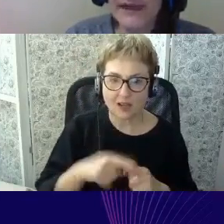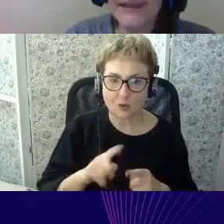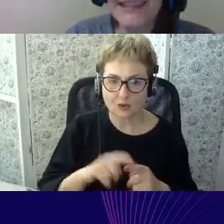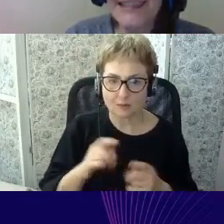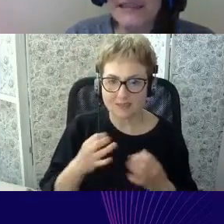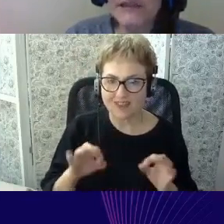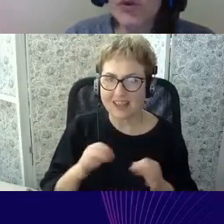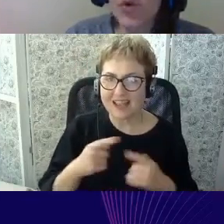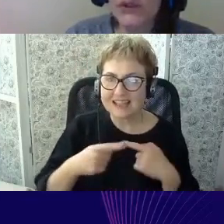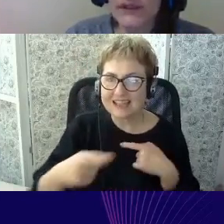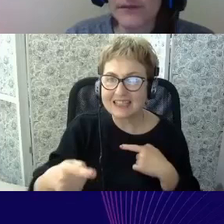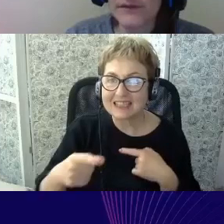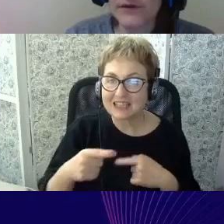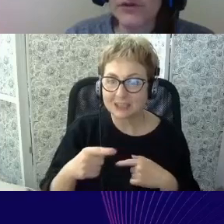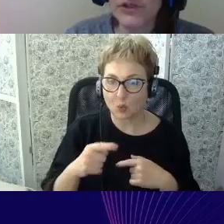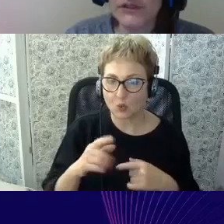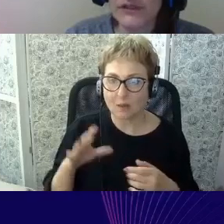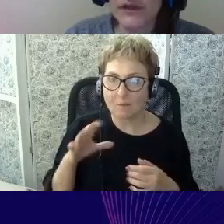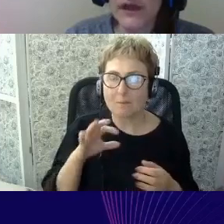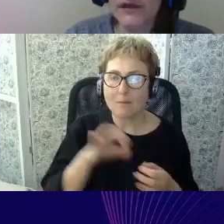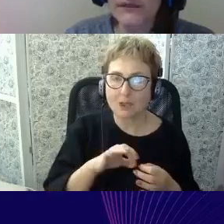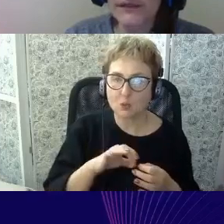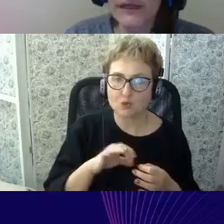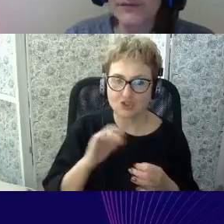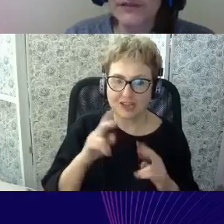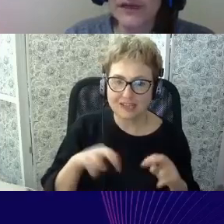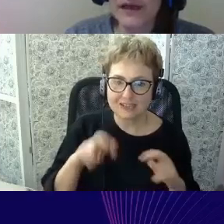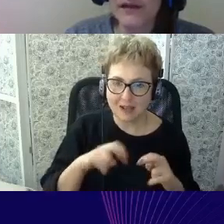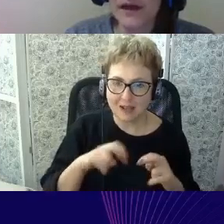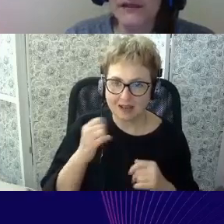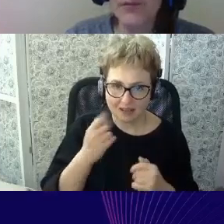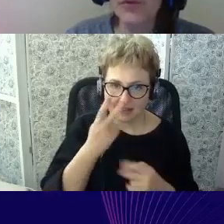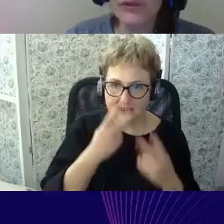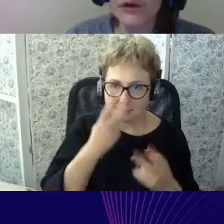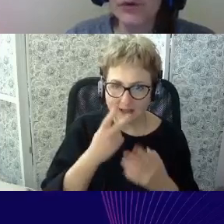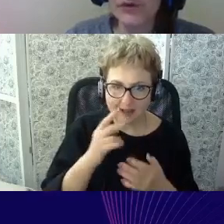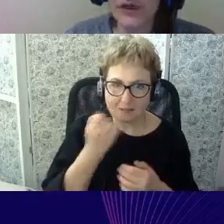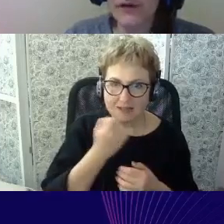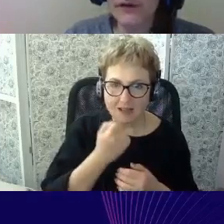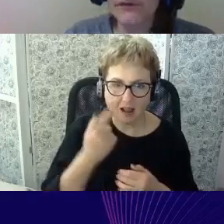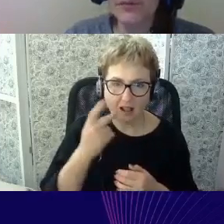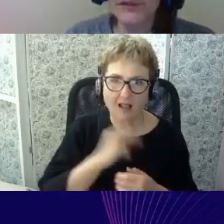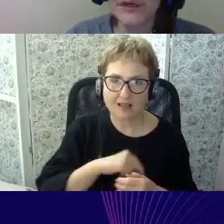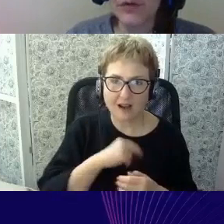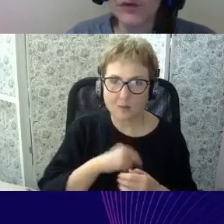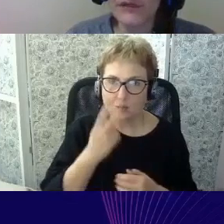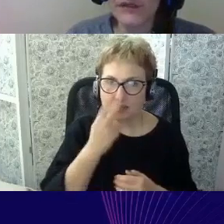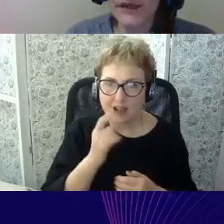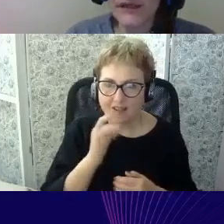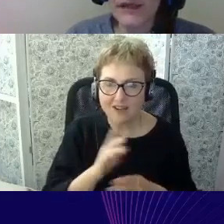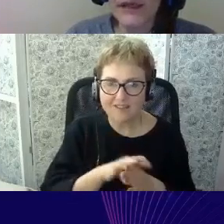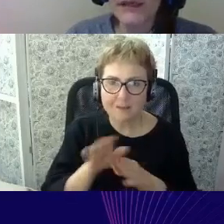которая позволяет дистанционно подключиться, рассмотреть материал, отработать какой-то навык, выполнить